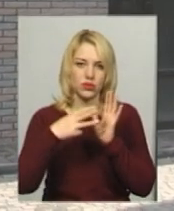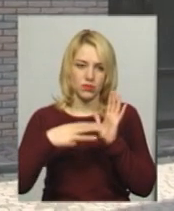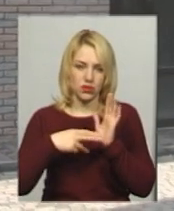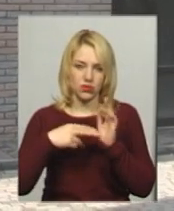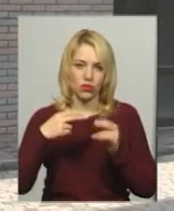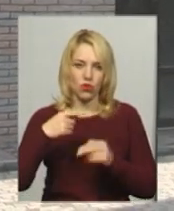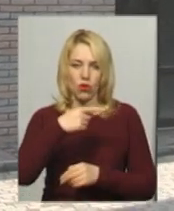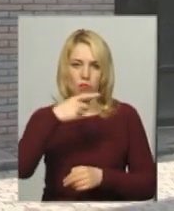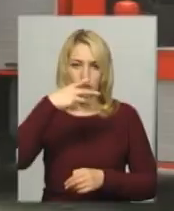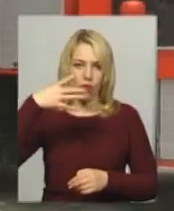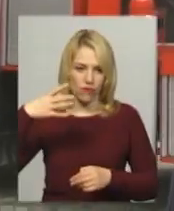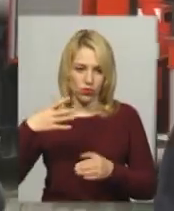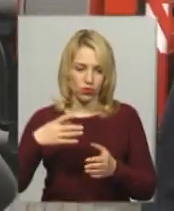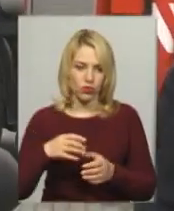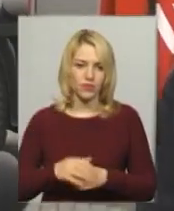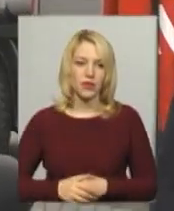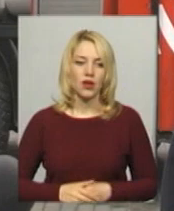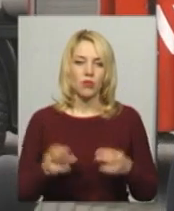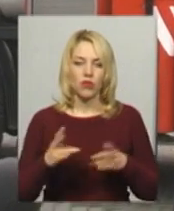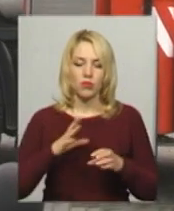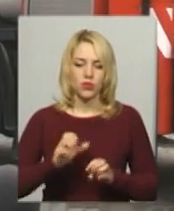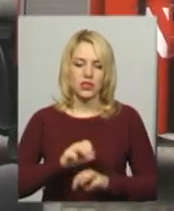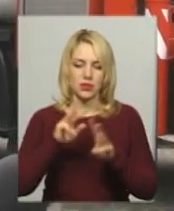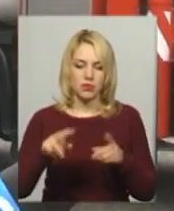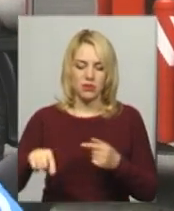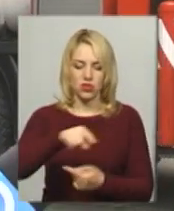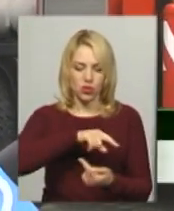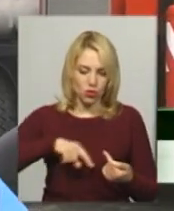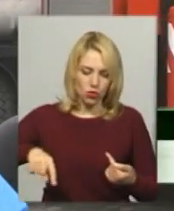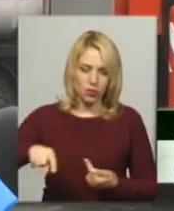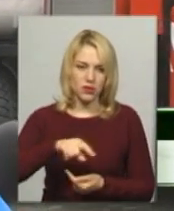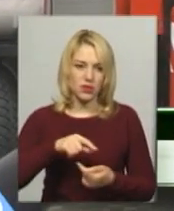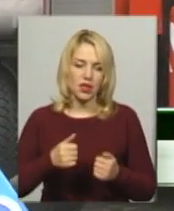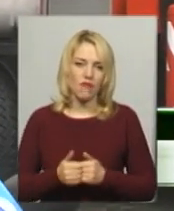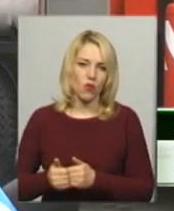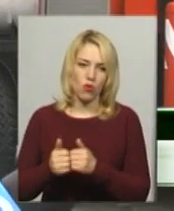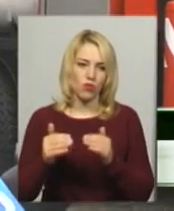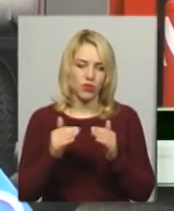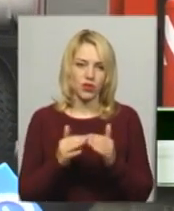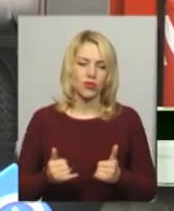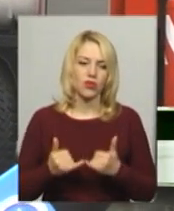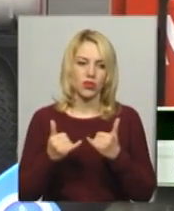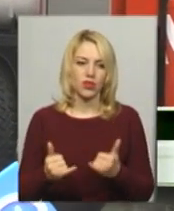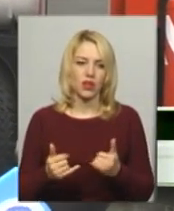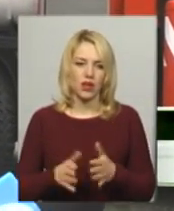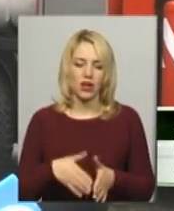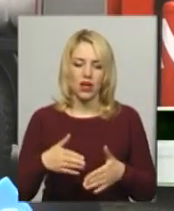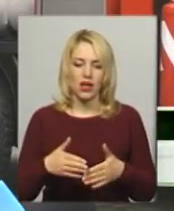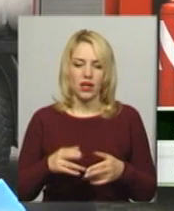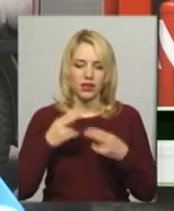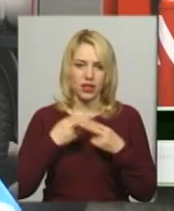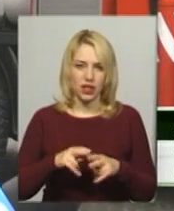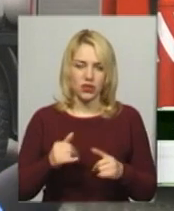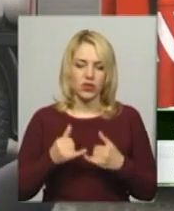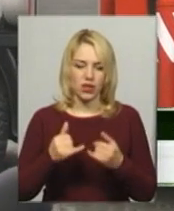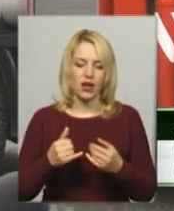дотримуватися протипожежних норм. Має бути забезпечений круговий під'їзд навколо житлового будинку для розгортання пожежно-рятувальної техніки, для